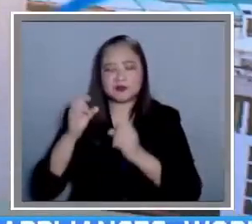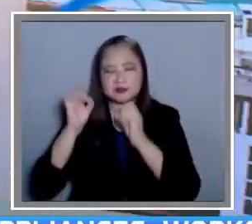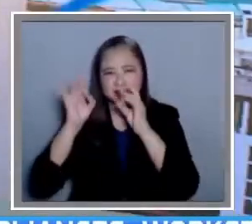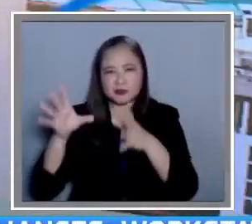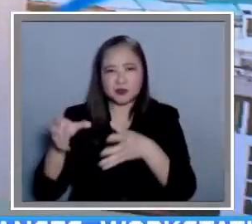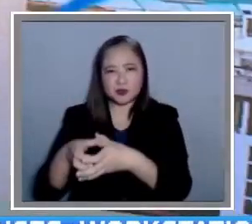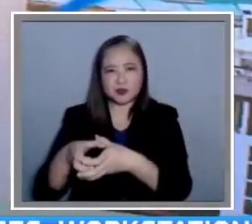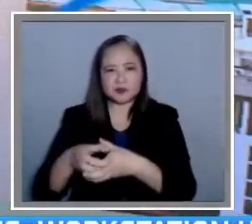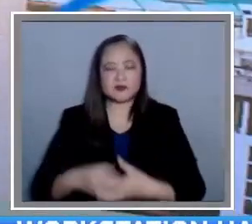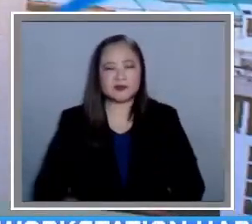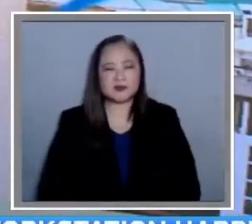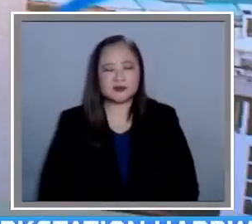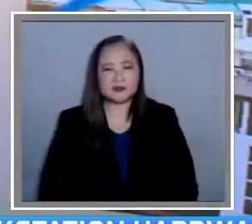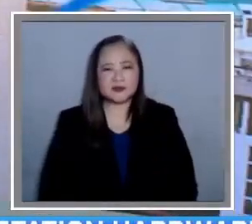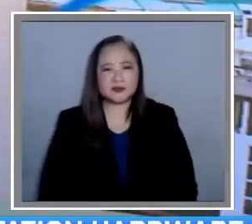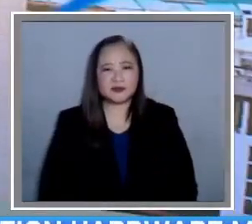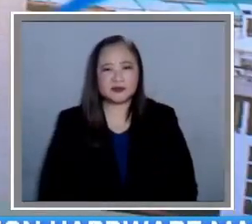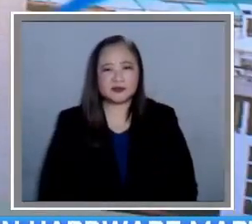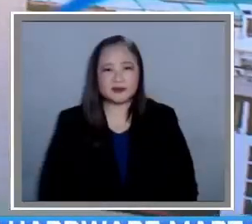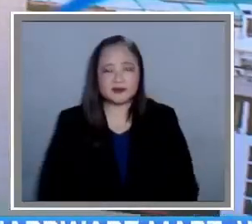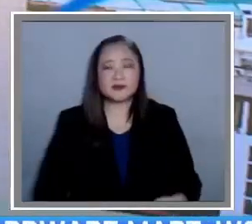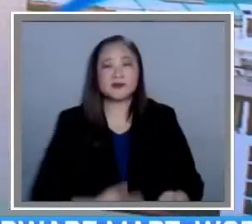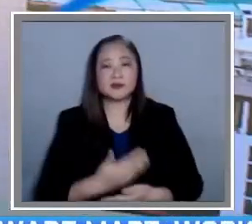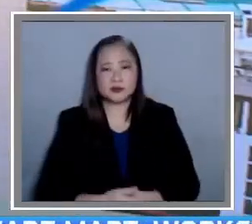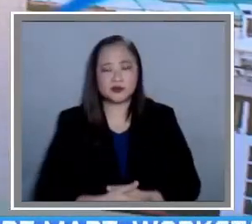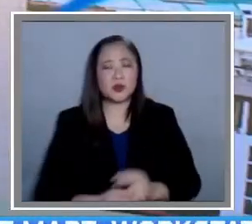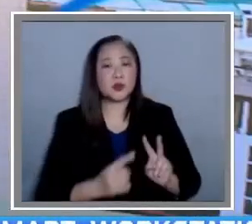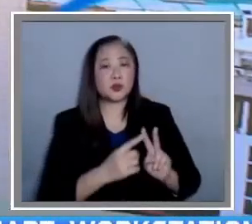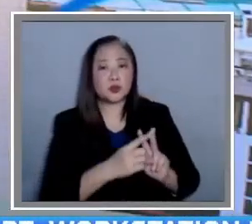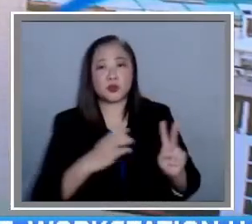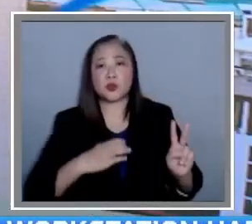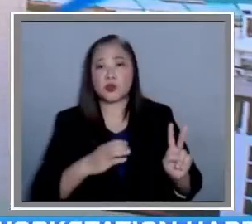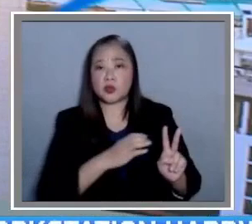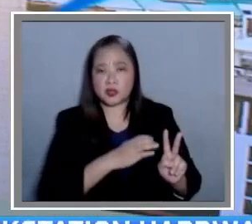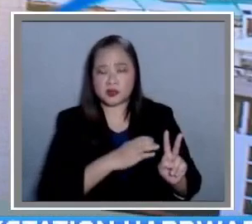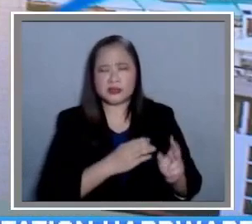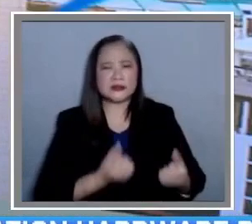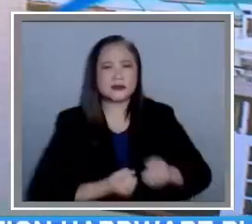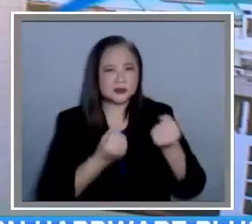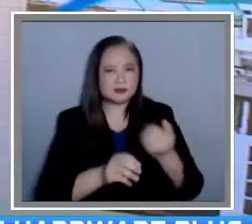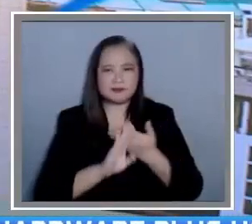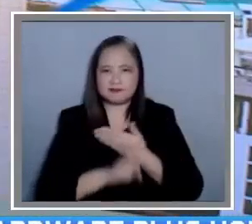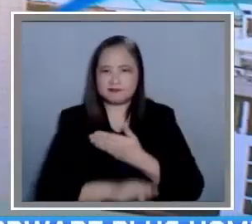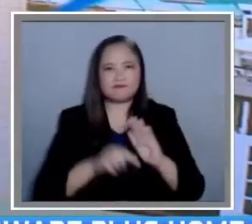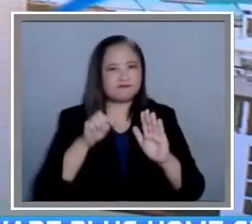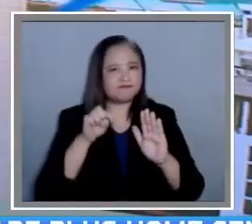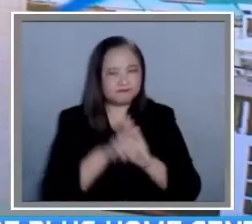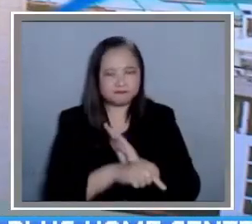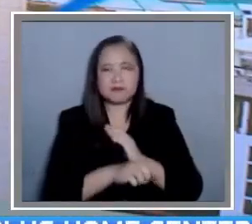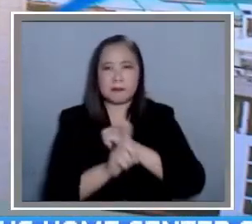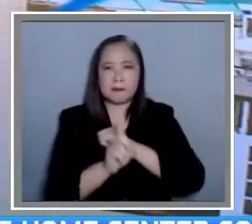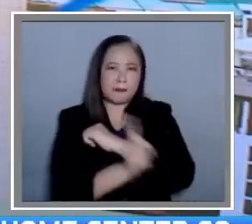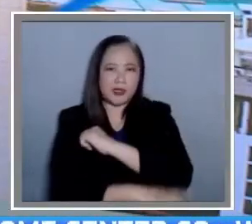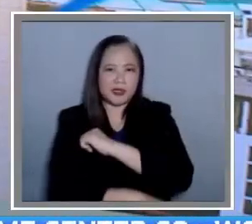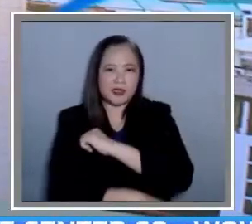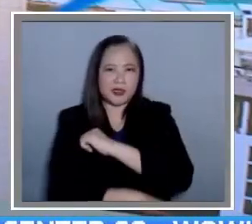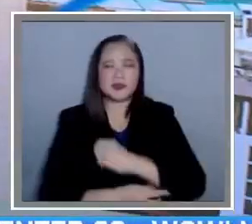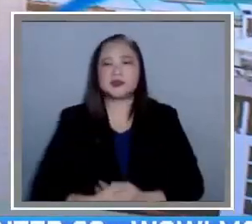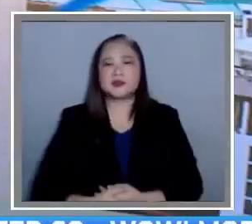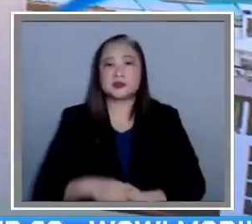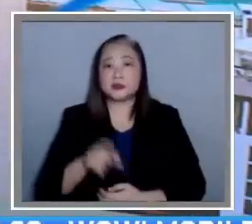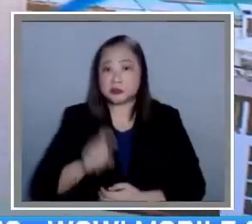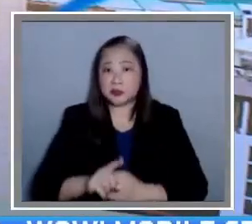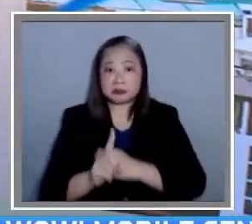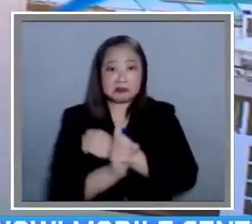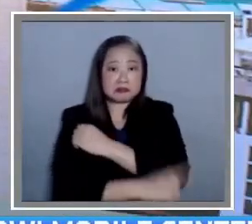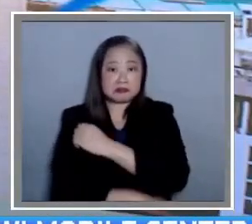iminumungkahi ng dalawang mambabatas na ibalik ang death penalty sa bansa kabilang din daw sa mga dapat bitayin ang mga dayuhang